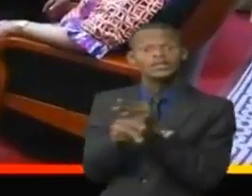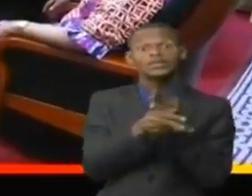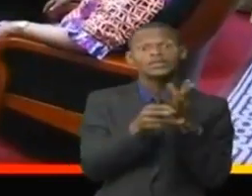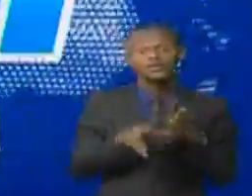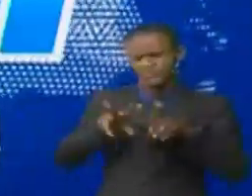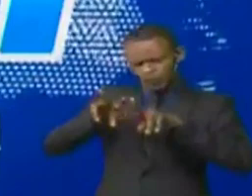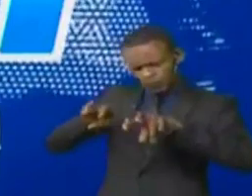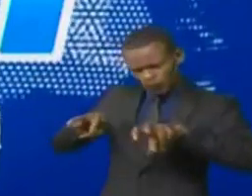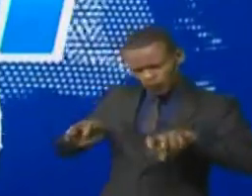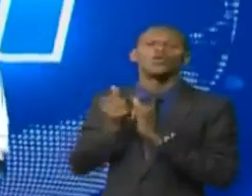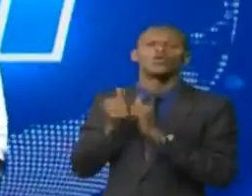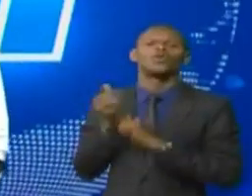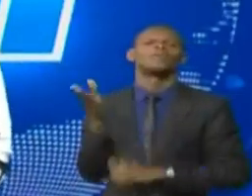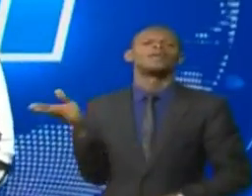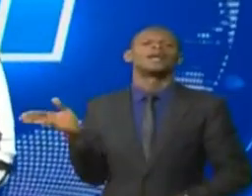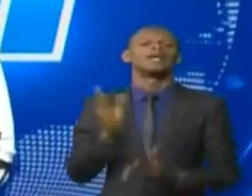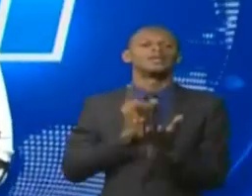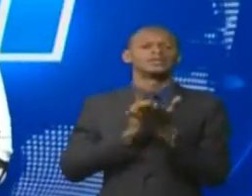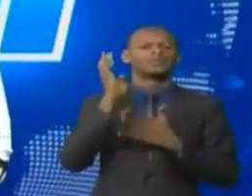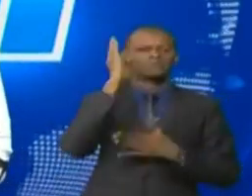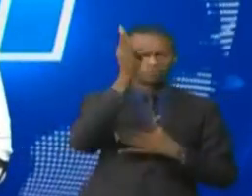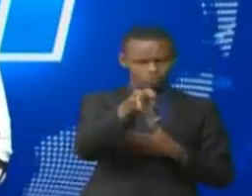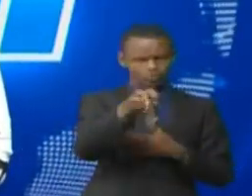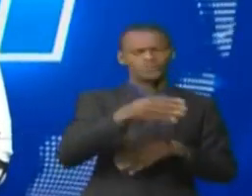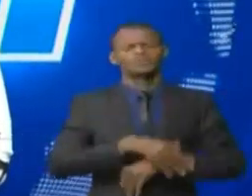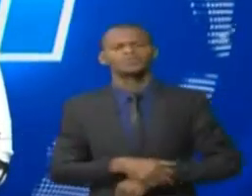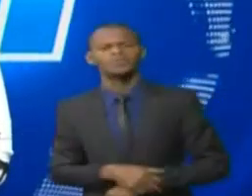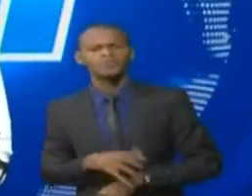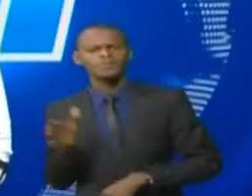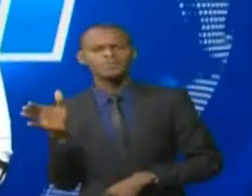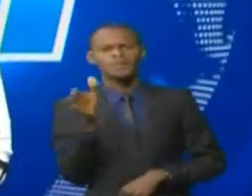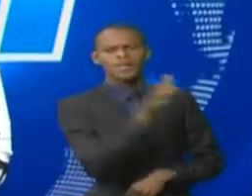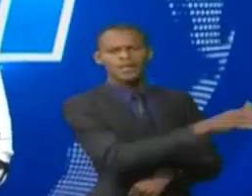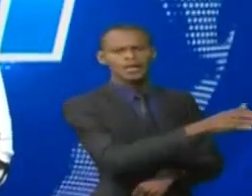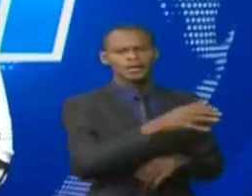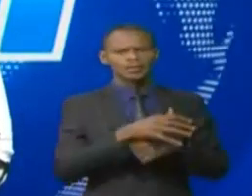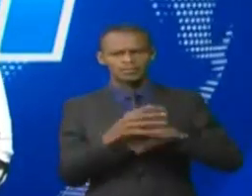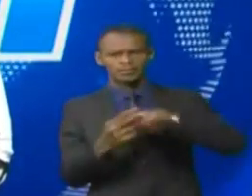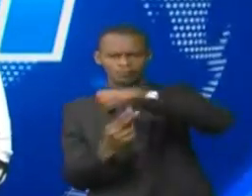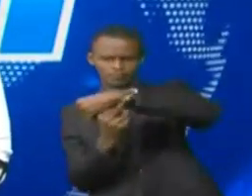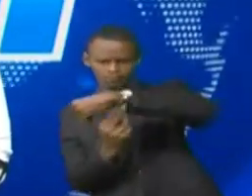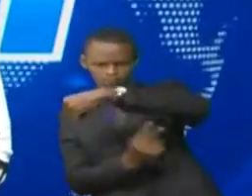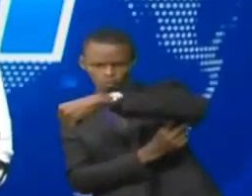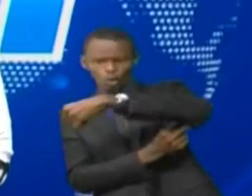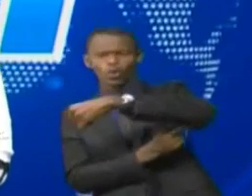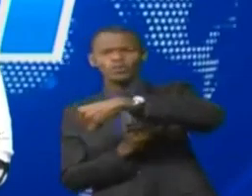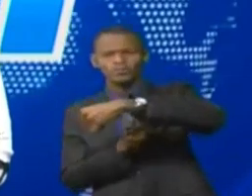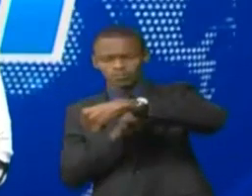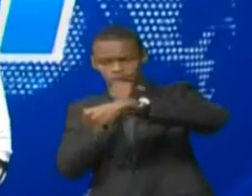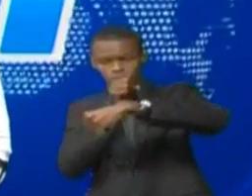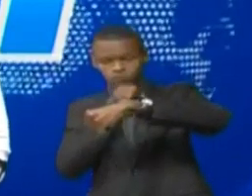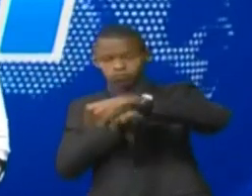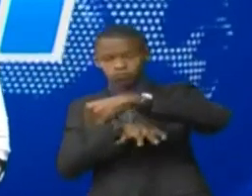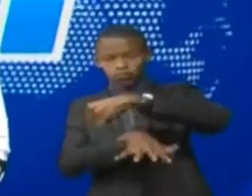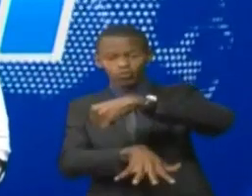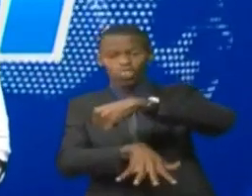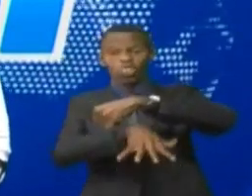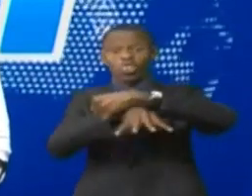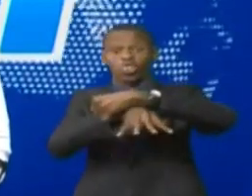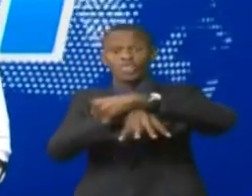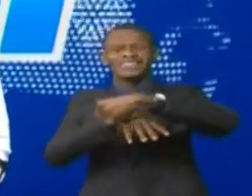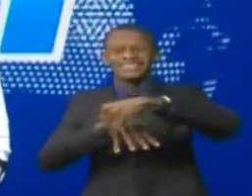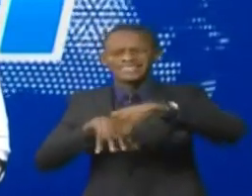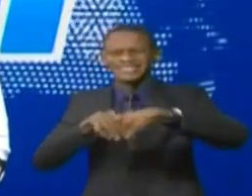l'industrie. Après le curage du pont Bougiba dans la rivière Makelele dans la commune de Kintambo, les habitants du